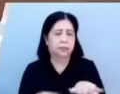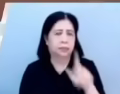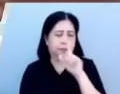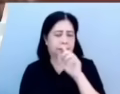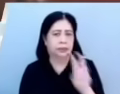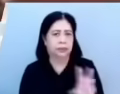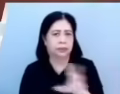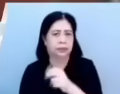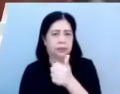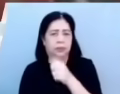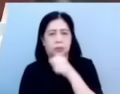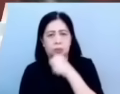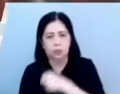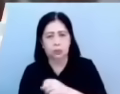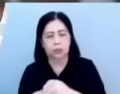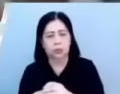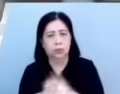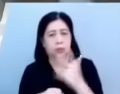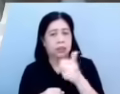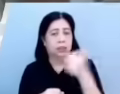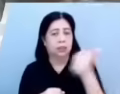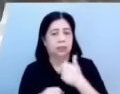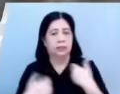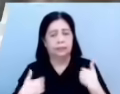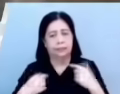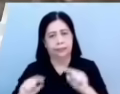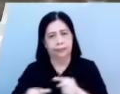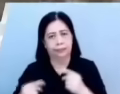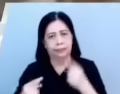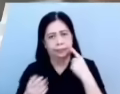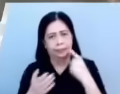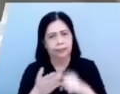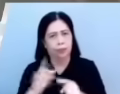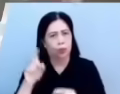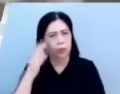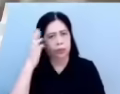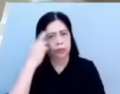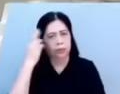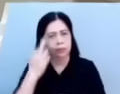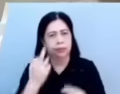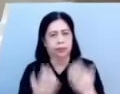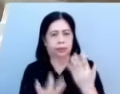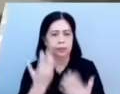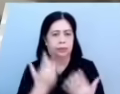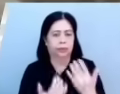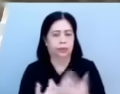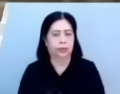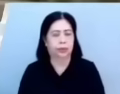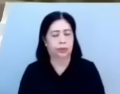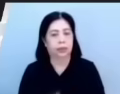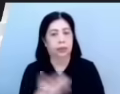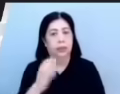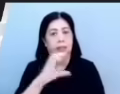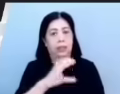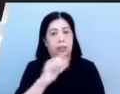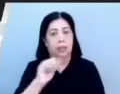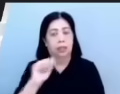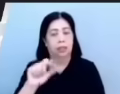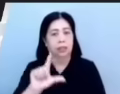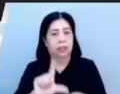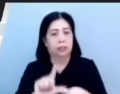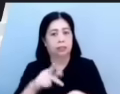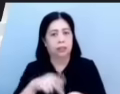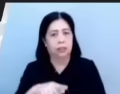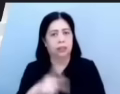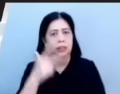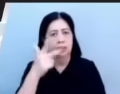taon. 3 iba pa ang sugatan. Inaalam pa ang sanhi ng apoy. Sa Barangay CAA naman sa Las Piñas, 3